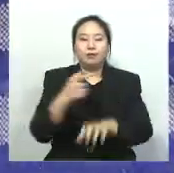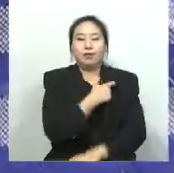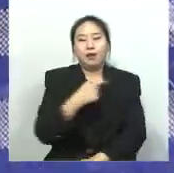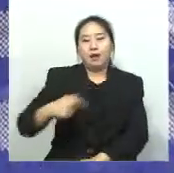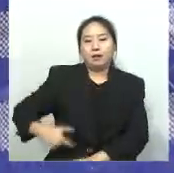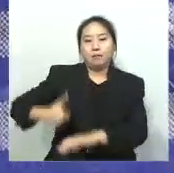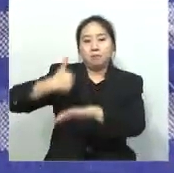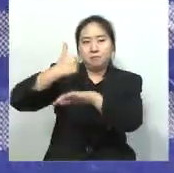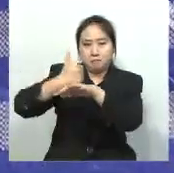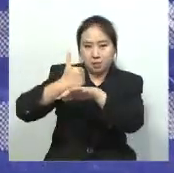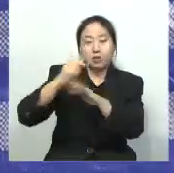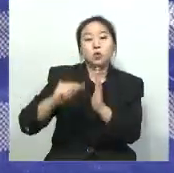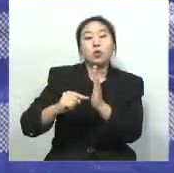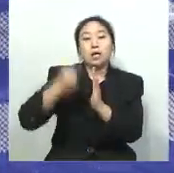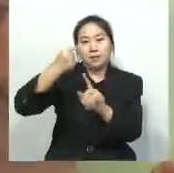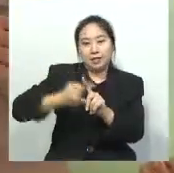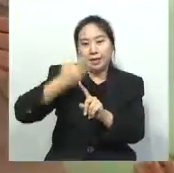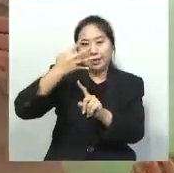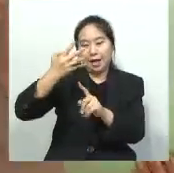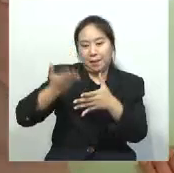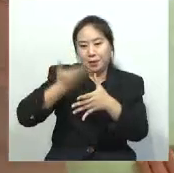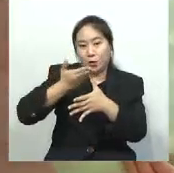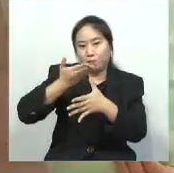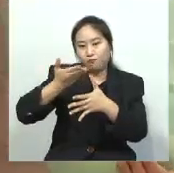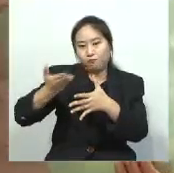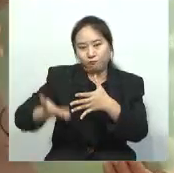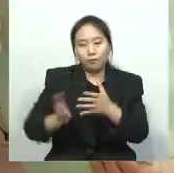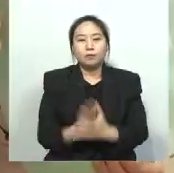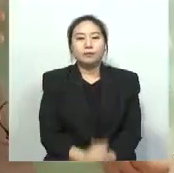าภิเษกซึ่งจะเริ่มตั้งแต่ต้นเดือนเมษายนเป็นต้นไป